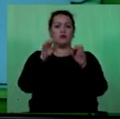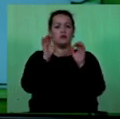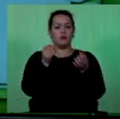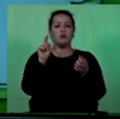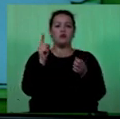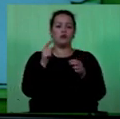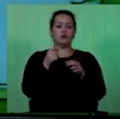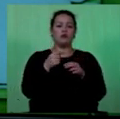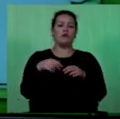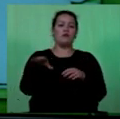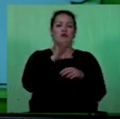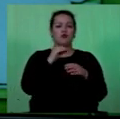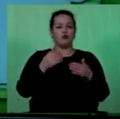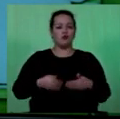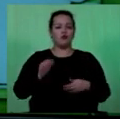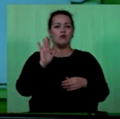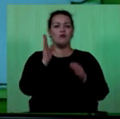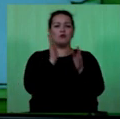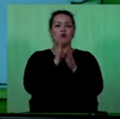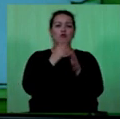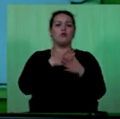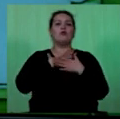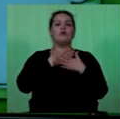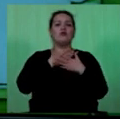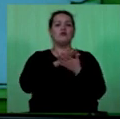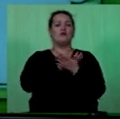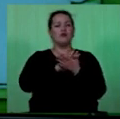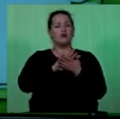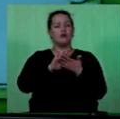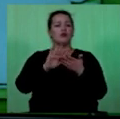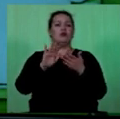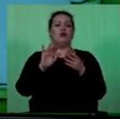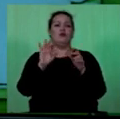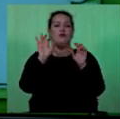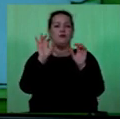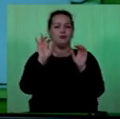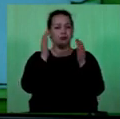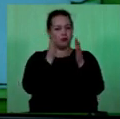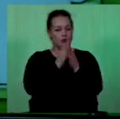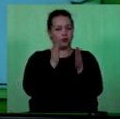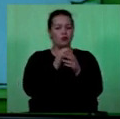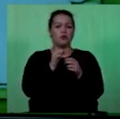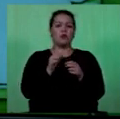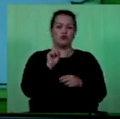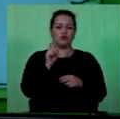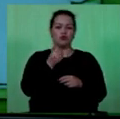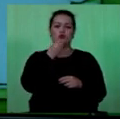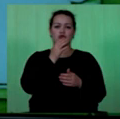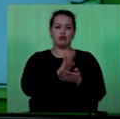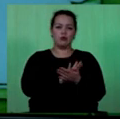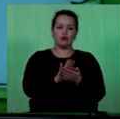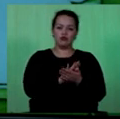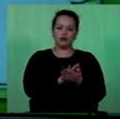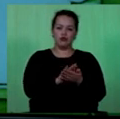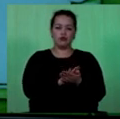все живое в природе дышит. А чистый воздух – одно из главных условий и богатств. А что